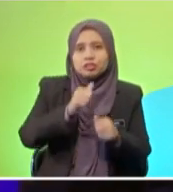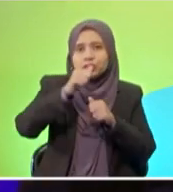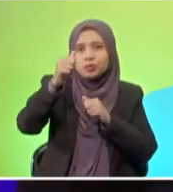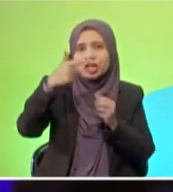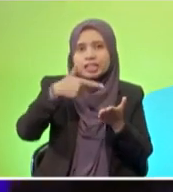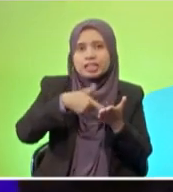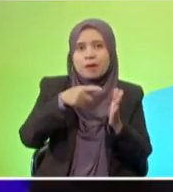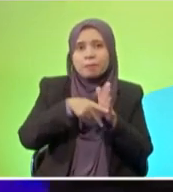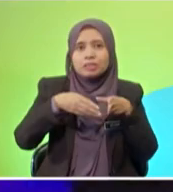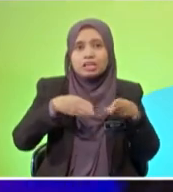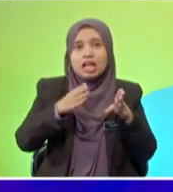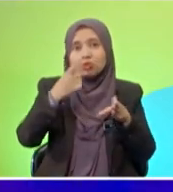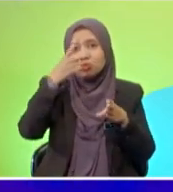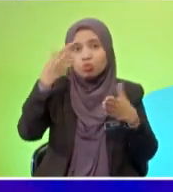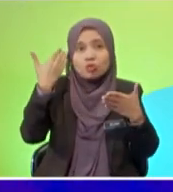lagi